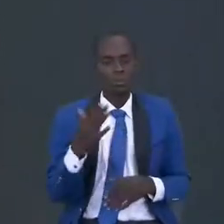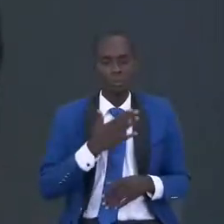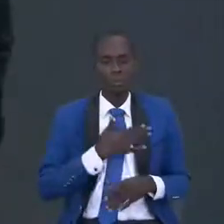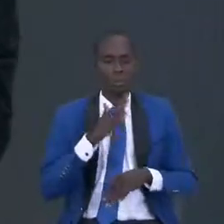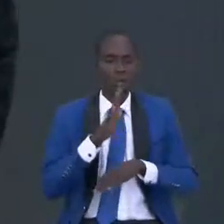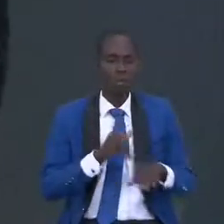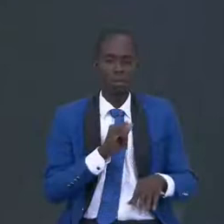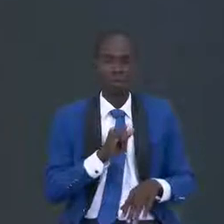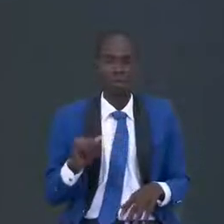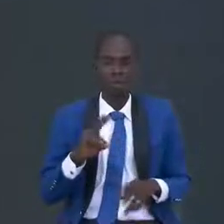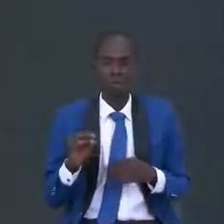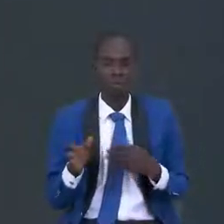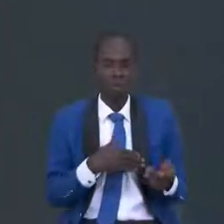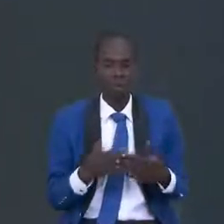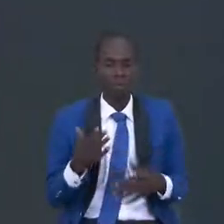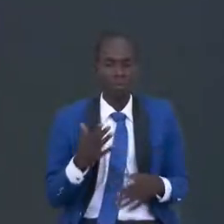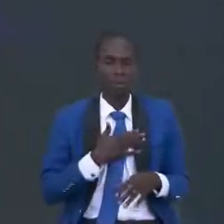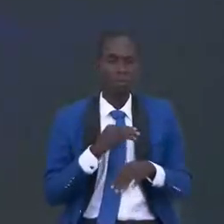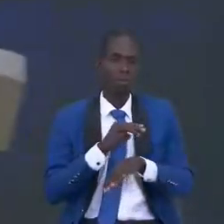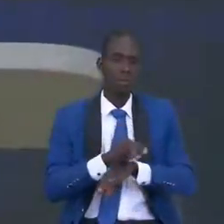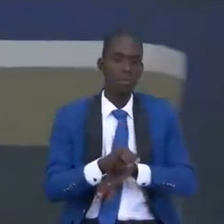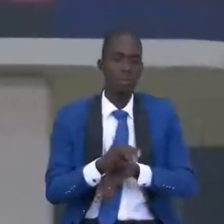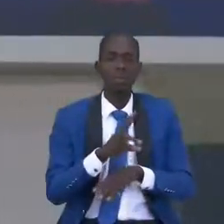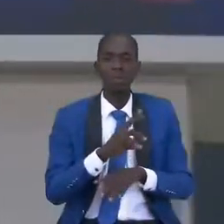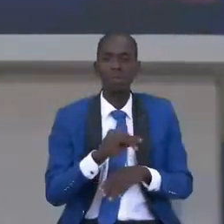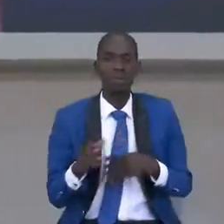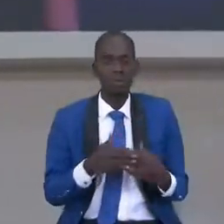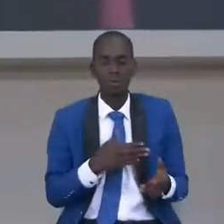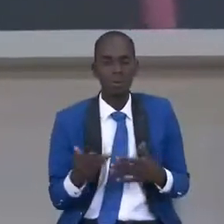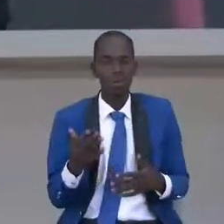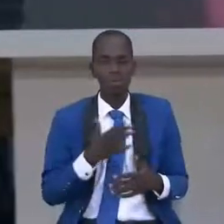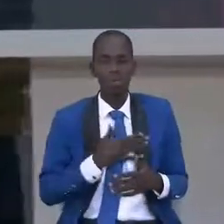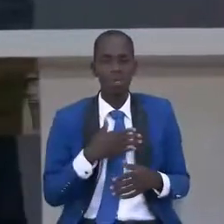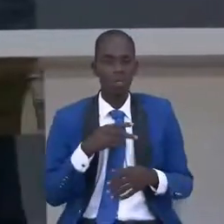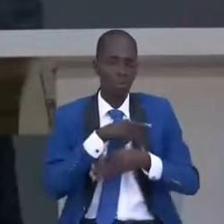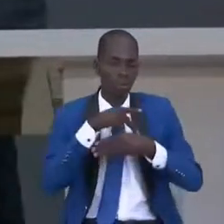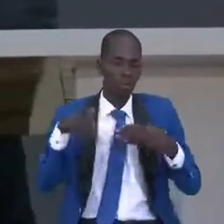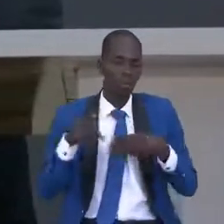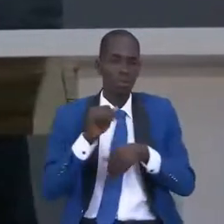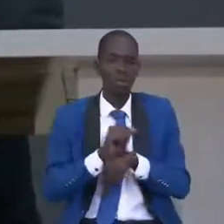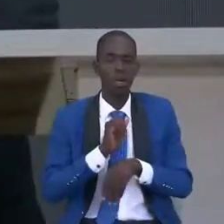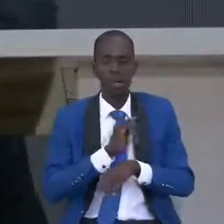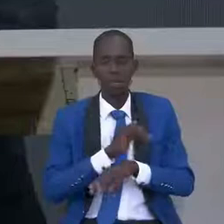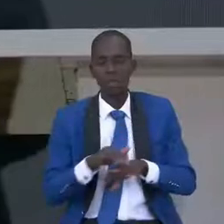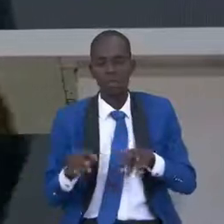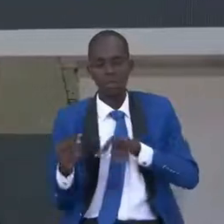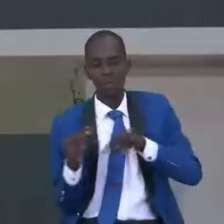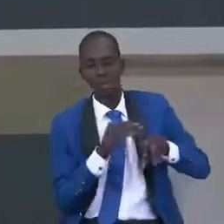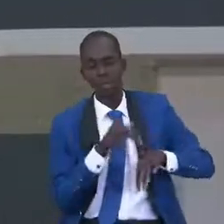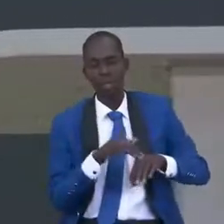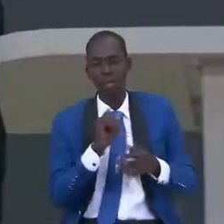vocation, quel que soit mon ministère, quelle que soit ma profession, je ne regarde pas telle autre chose.